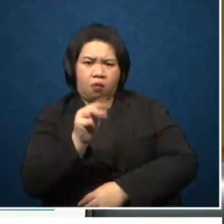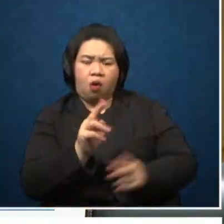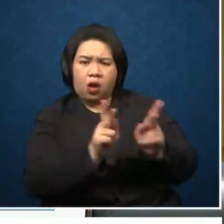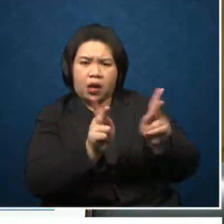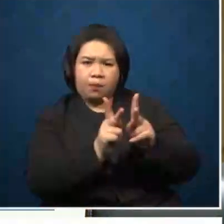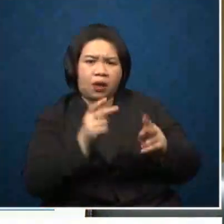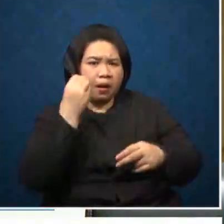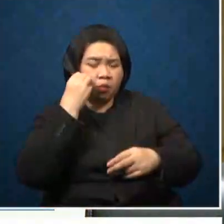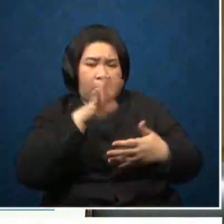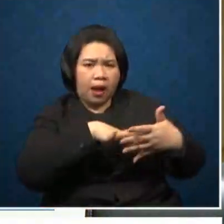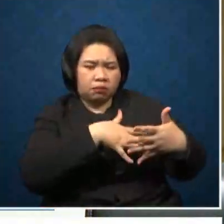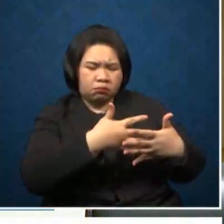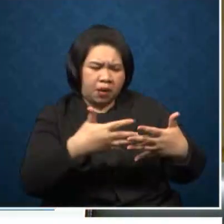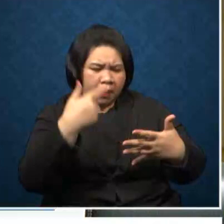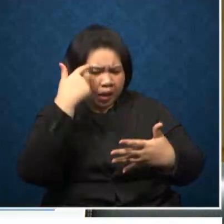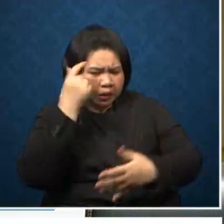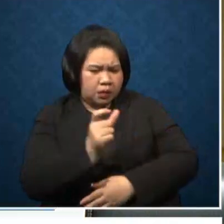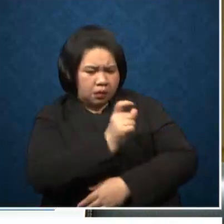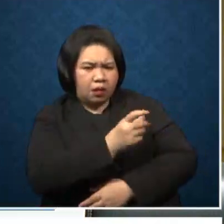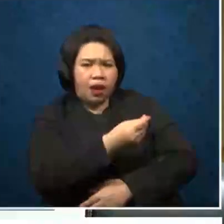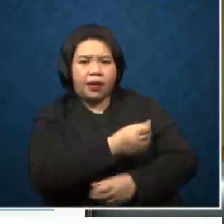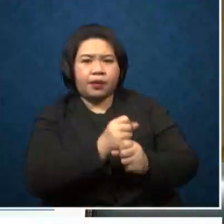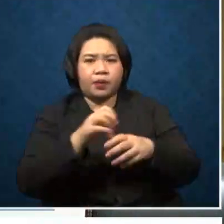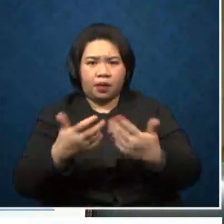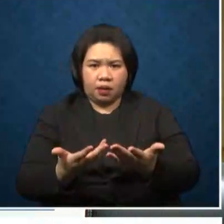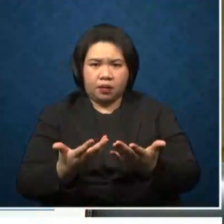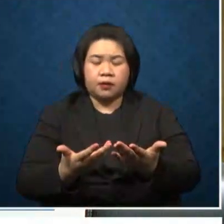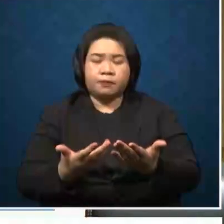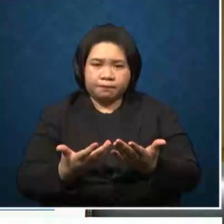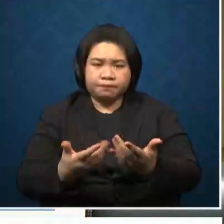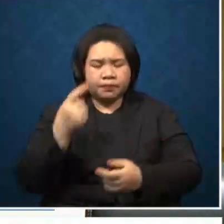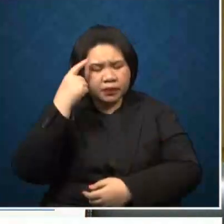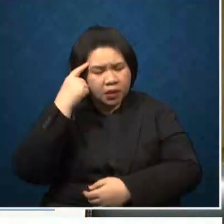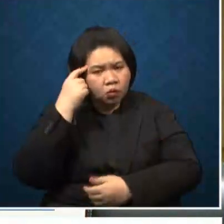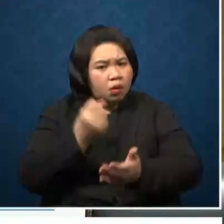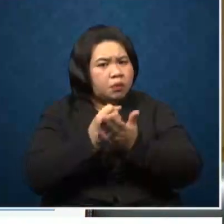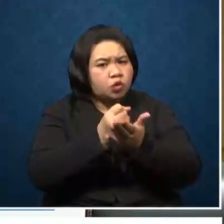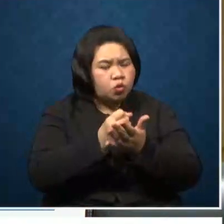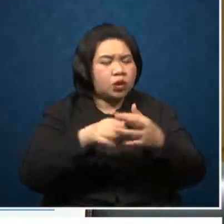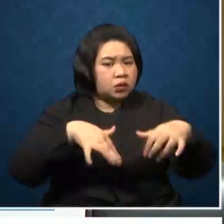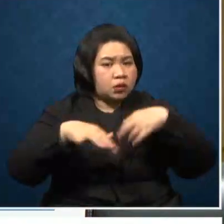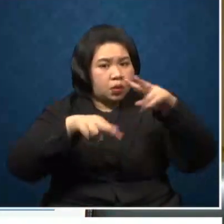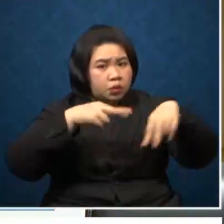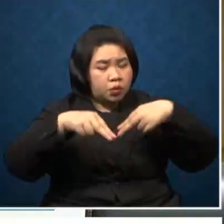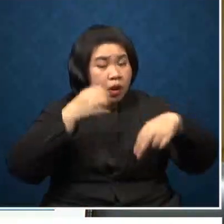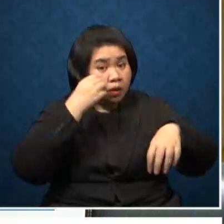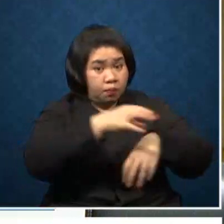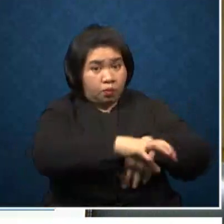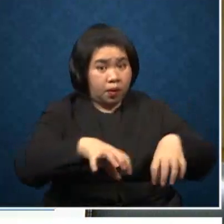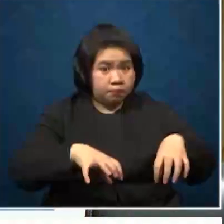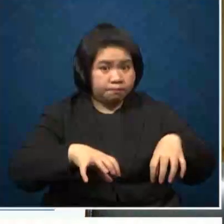นโยบายสำคัญของรัฐบาลที่จะใช้กลไกกรรมการหมู่บ้านเป็นเครื่องมือสนับสนุนการบริหารราชการในหมู่บ้าน